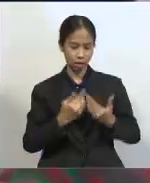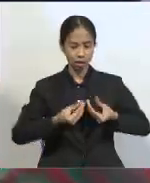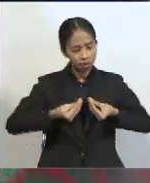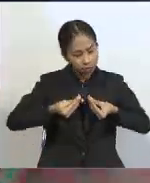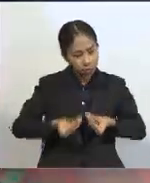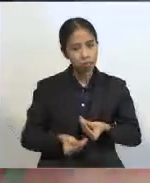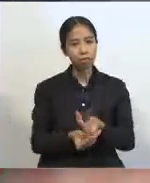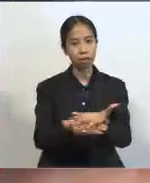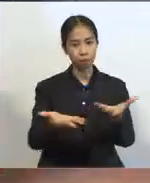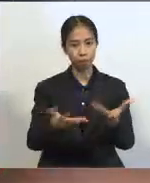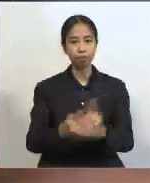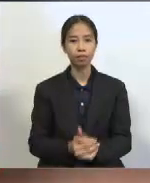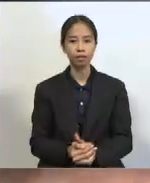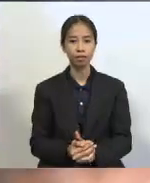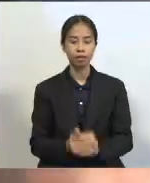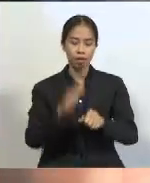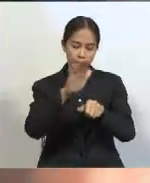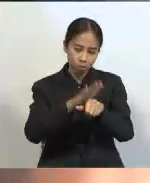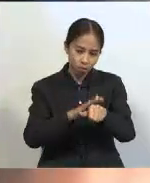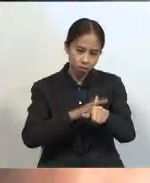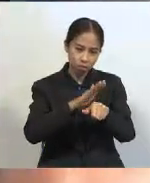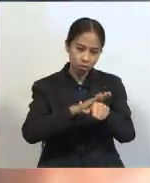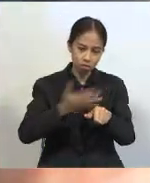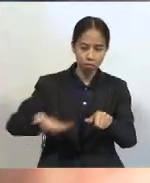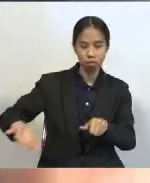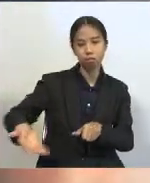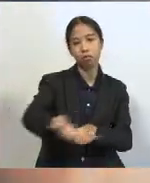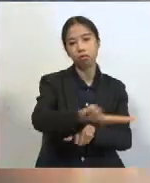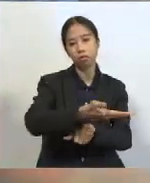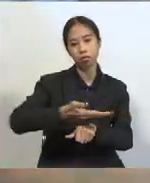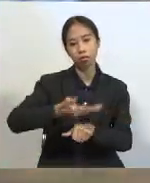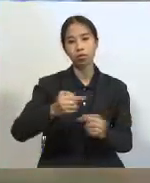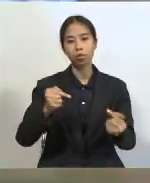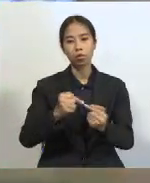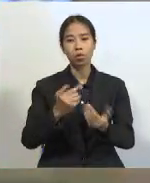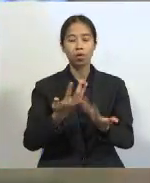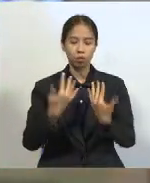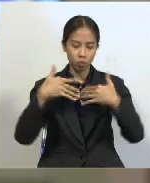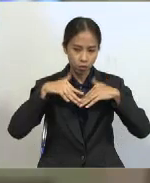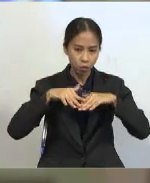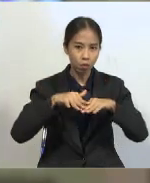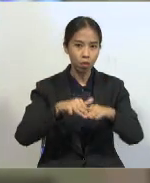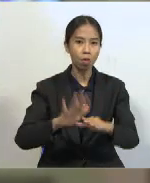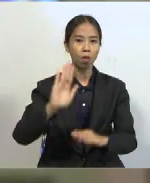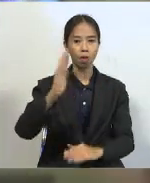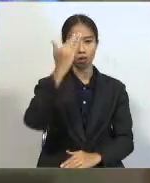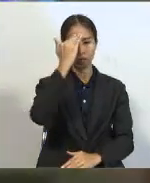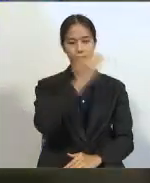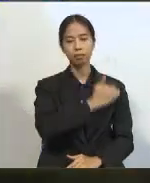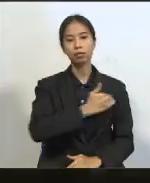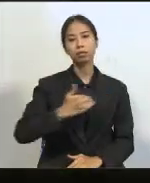ศเมตตาให้ทุกชีวิตสานพันธกิจขององค์พระเจ้า